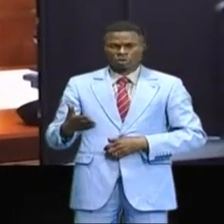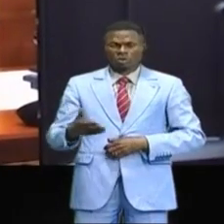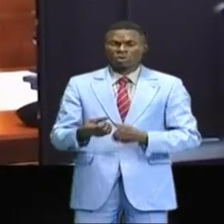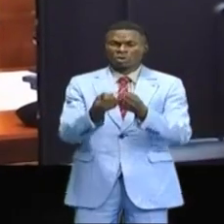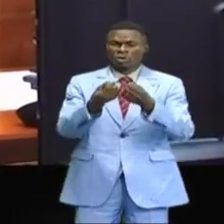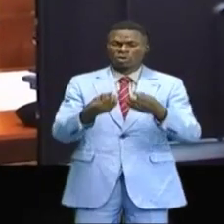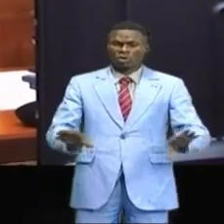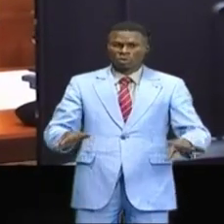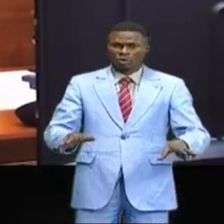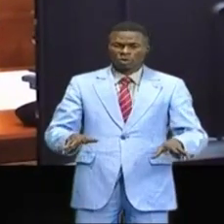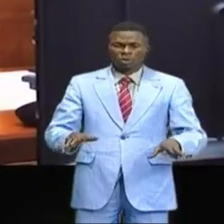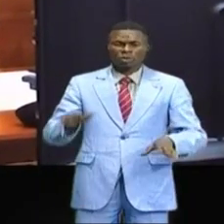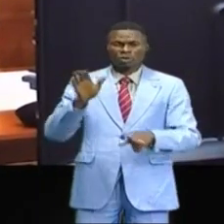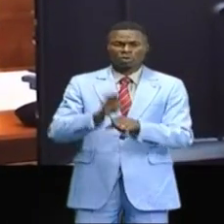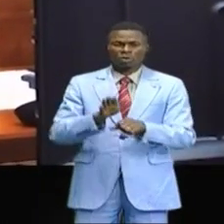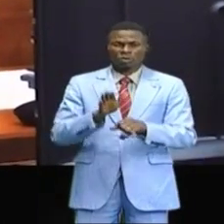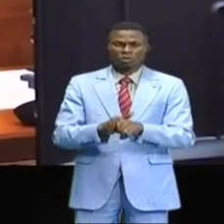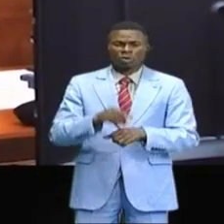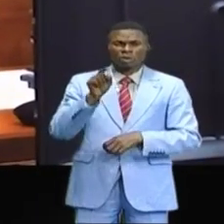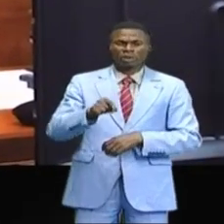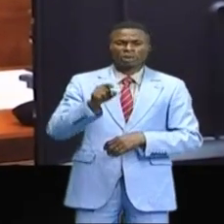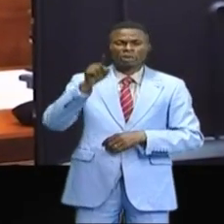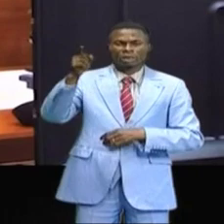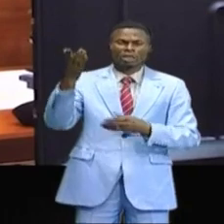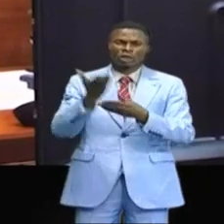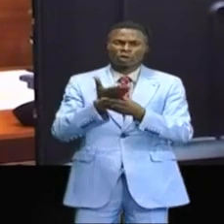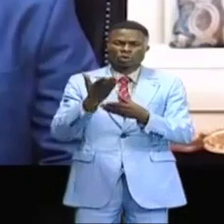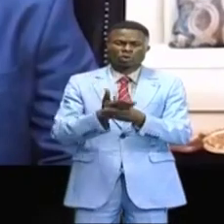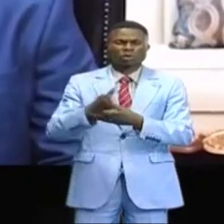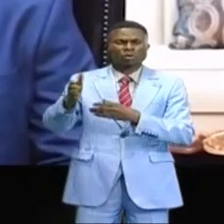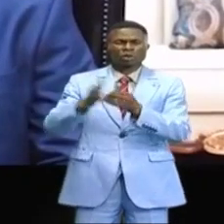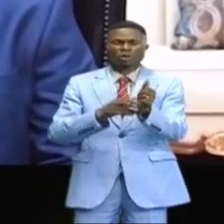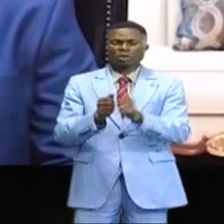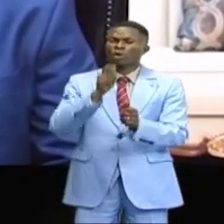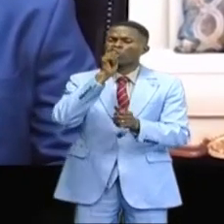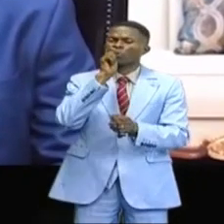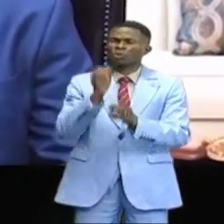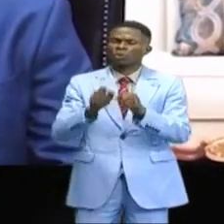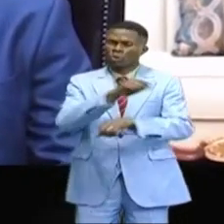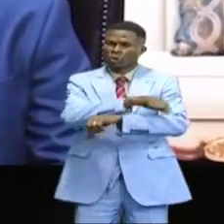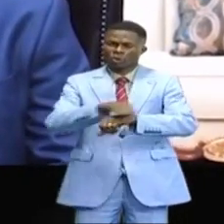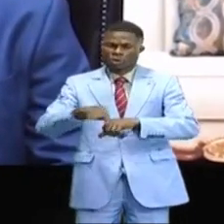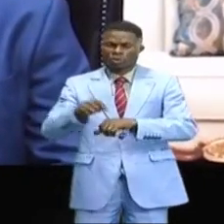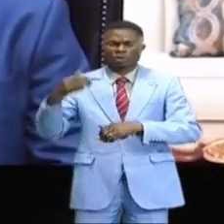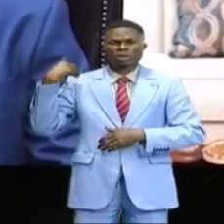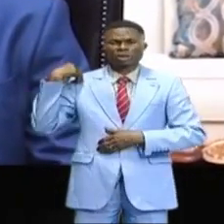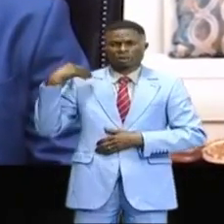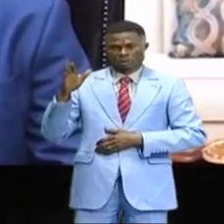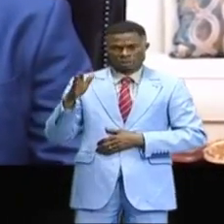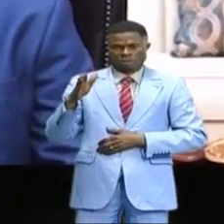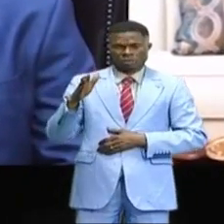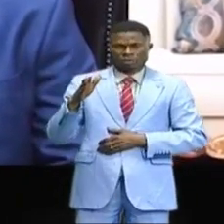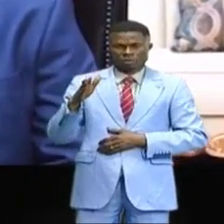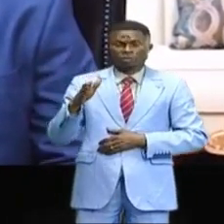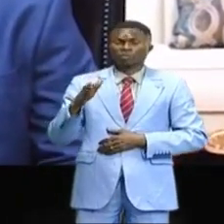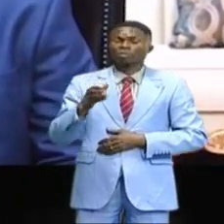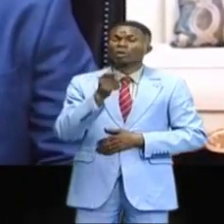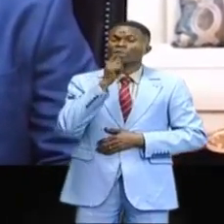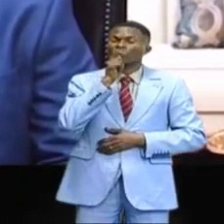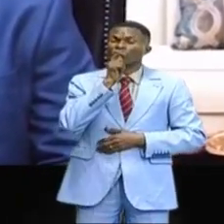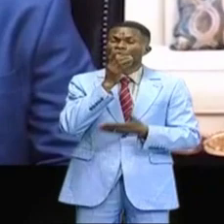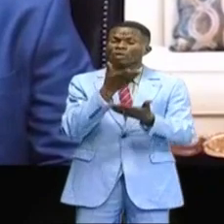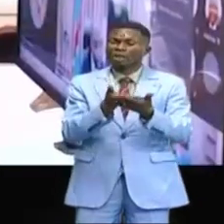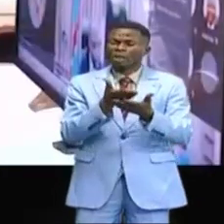perte irréversible de centaines de milliers de documents administratifs du domaine public. Les causes de ces